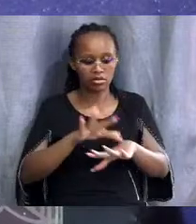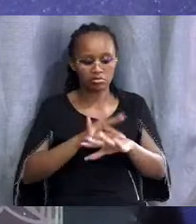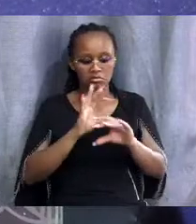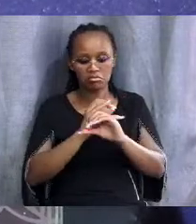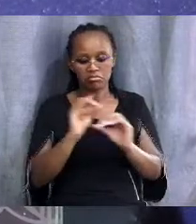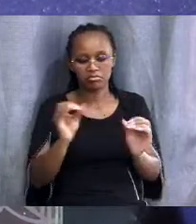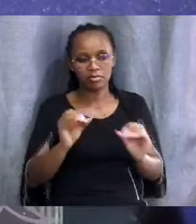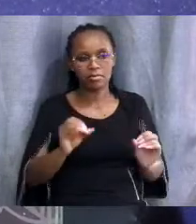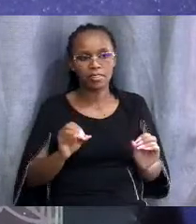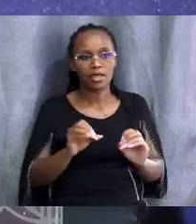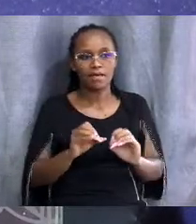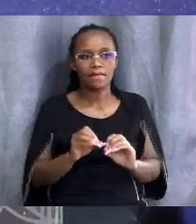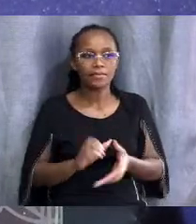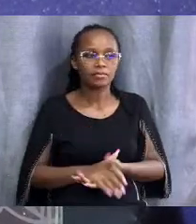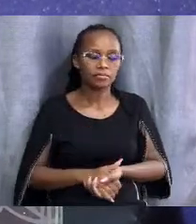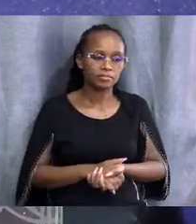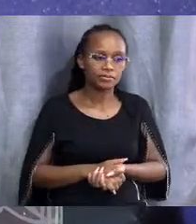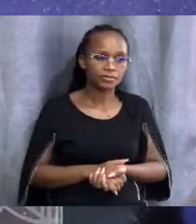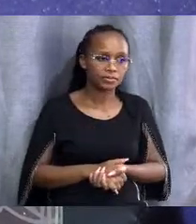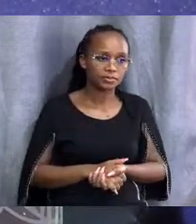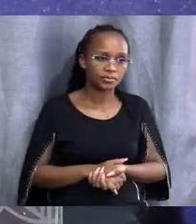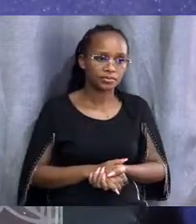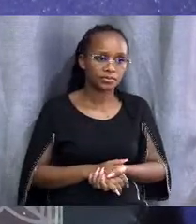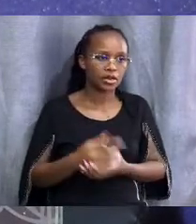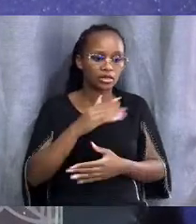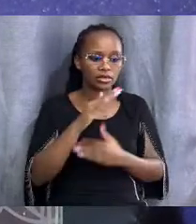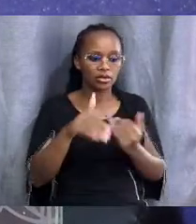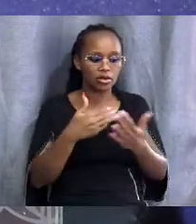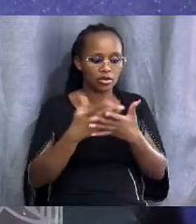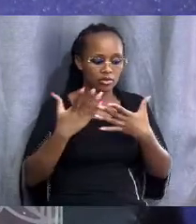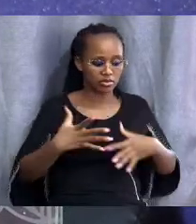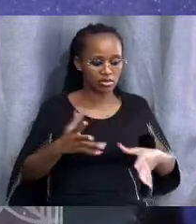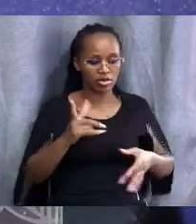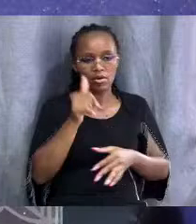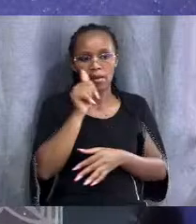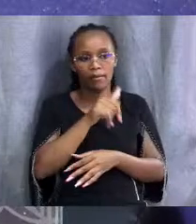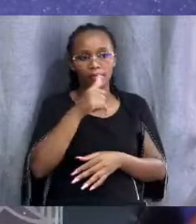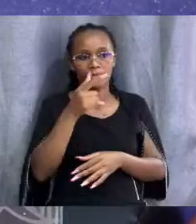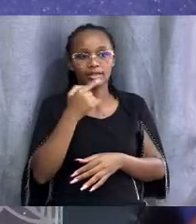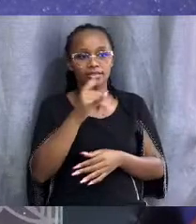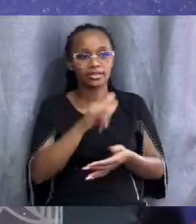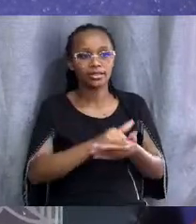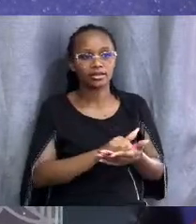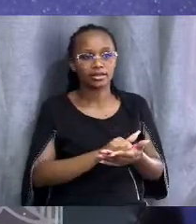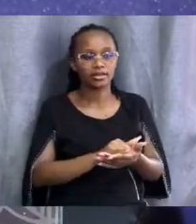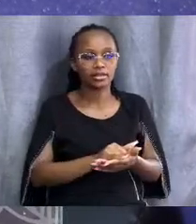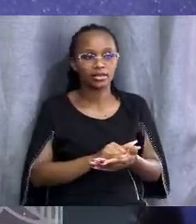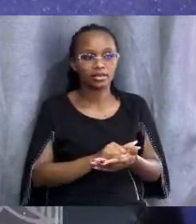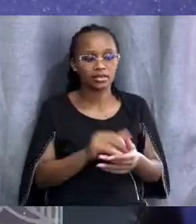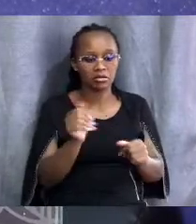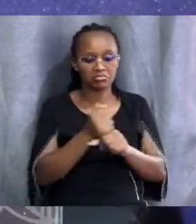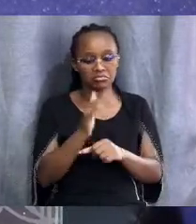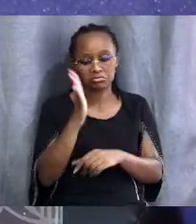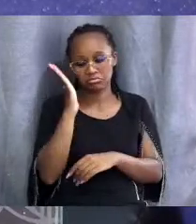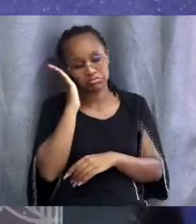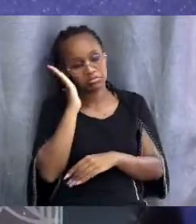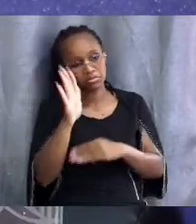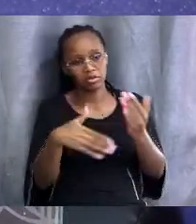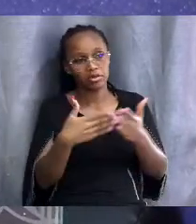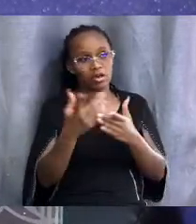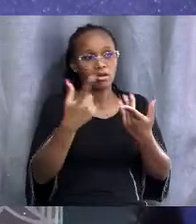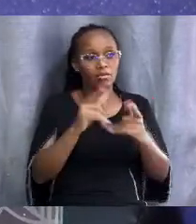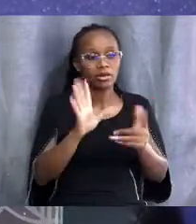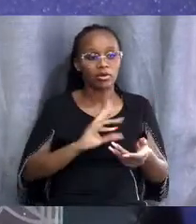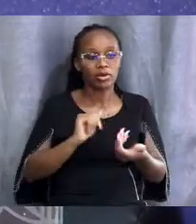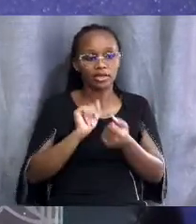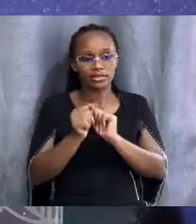kufudha. Atire ere. Gomwira adu walea tuto ire hido ine atire ere. Tutiga kwa maidu ode. No